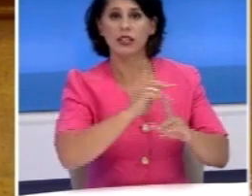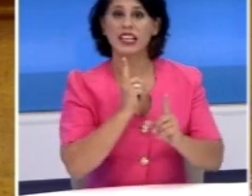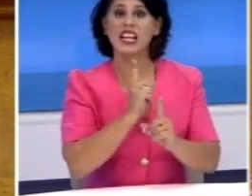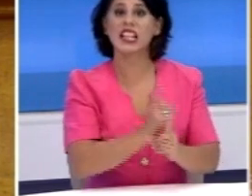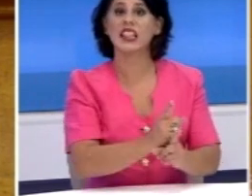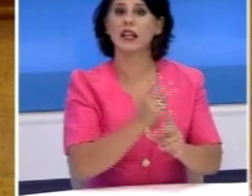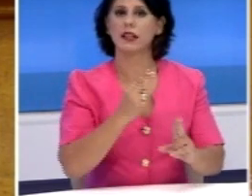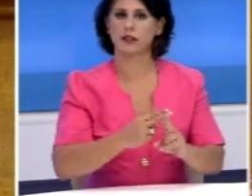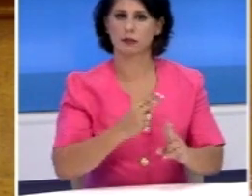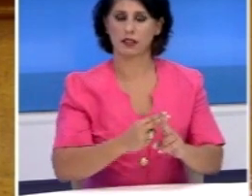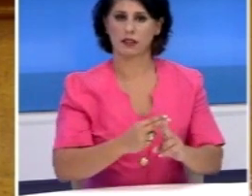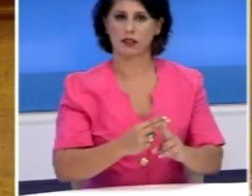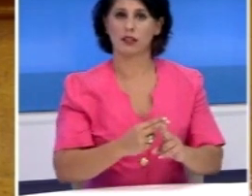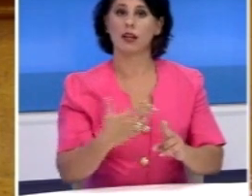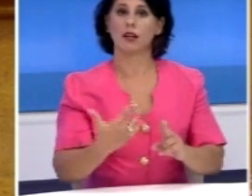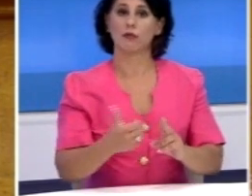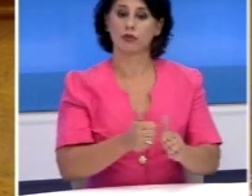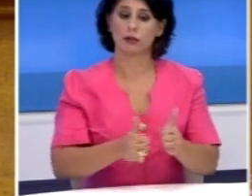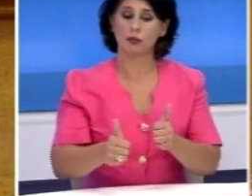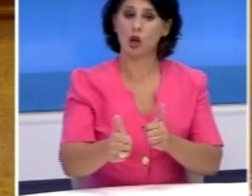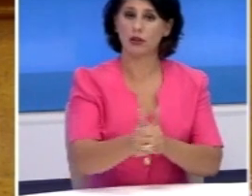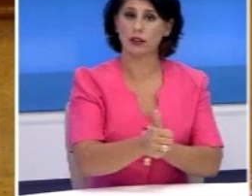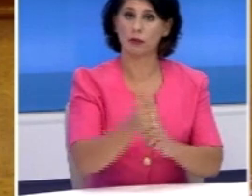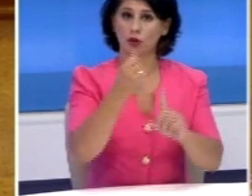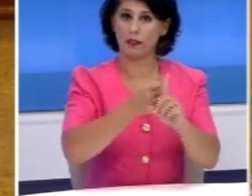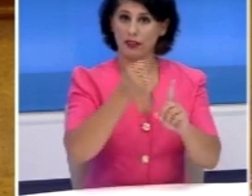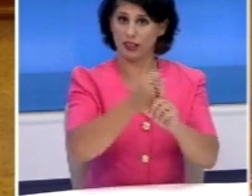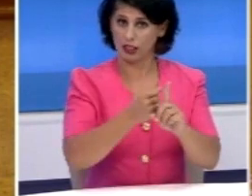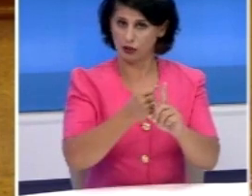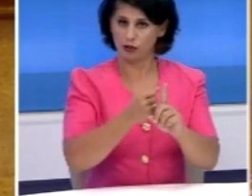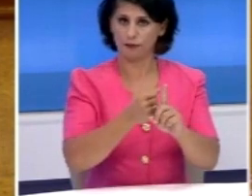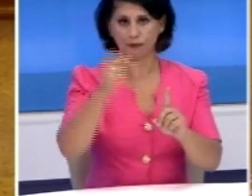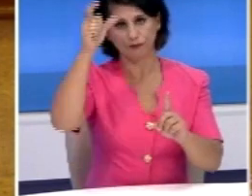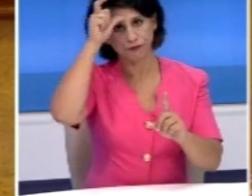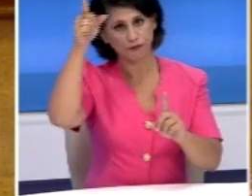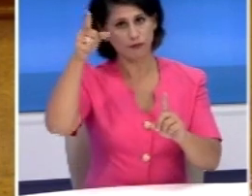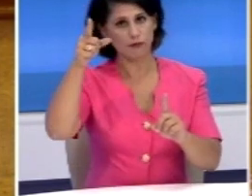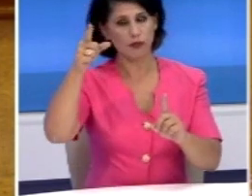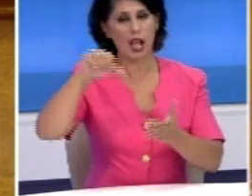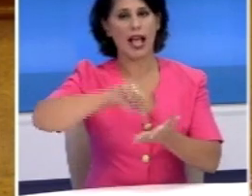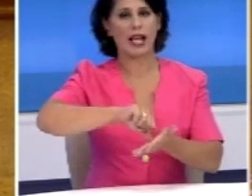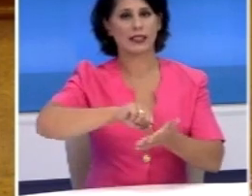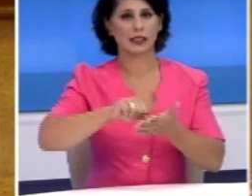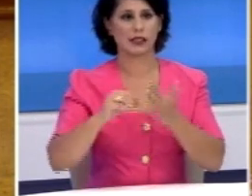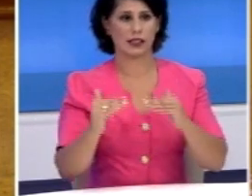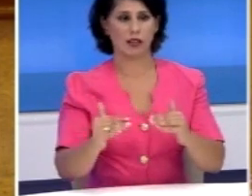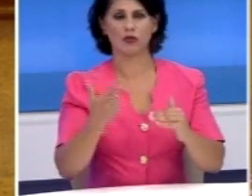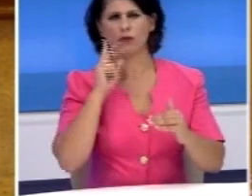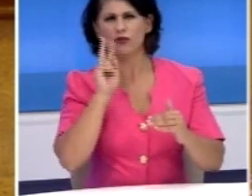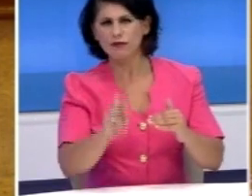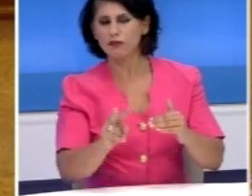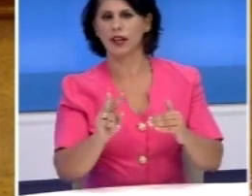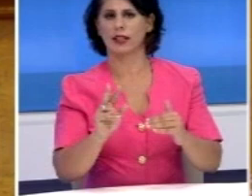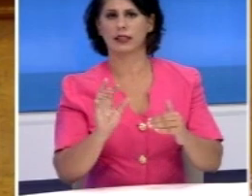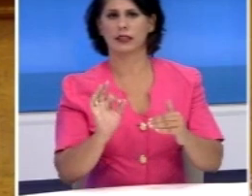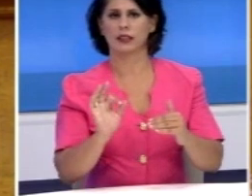ιδιαίτερης σημασίας που είναι στην πρώτη γραμμή των διεκδικήσεων της τουρκικής αστικής τάξης, όπως φαίνεται άλλωστε